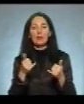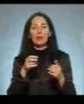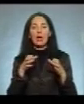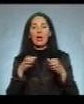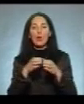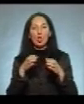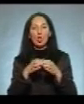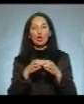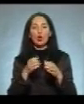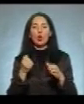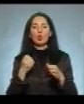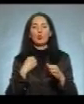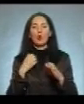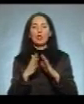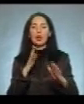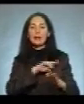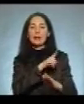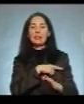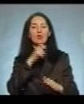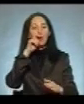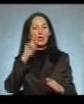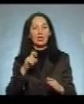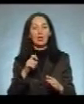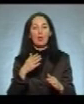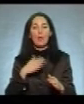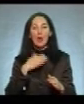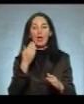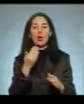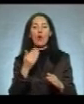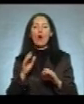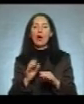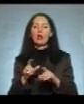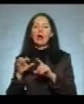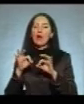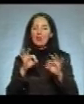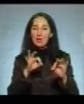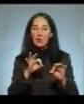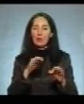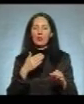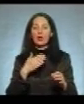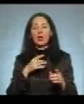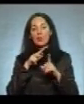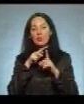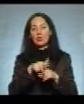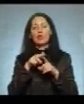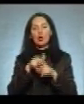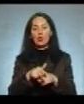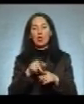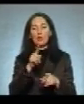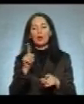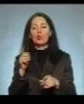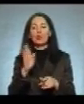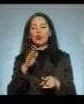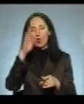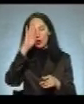підрозділу Збройних сил України. І ми його веземо, а відповідно ми вже його загружаємо, догружаємо тим, що